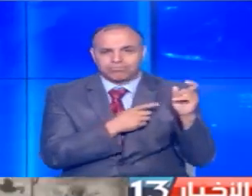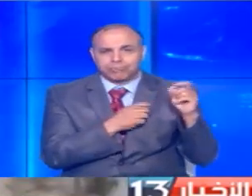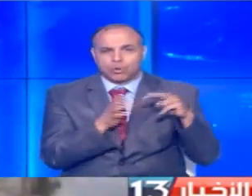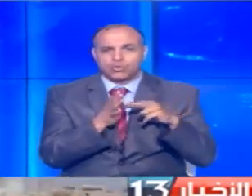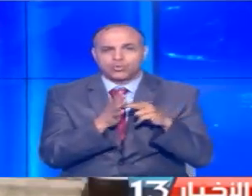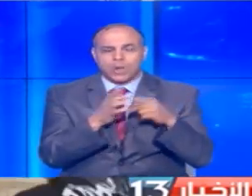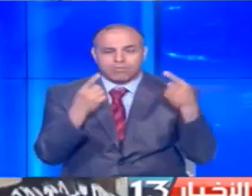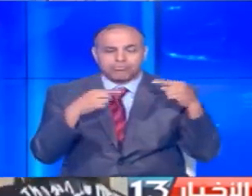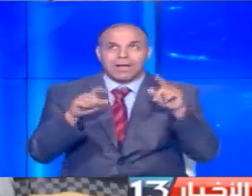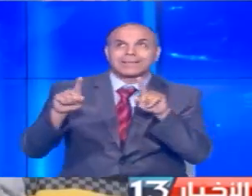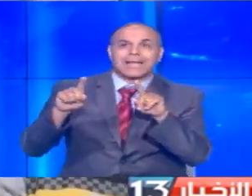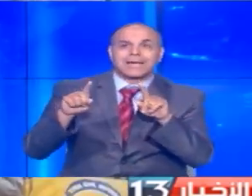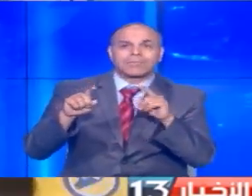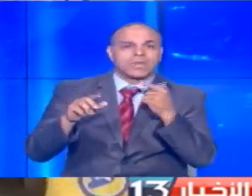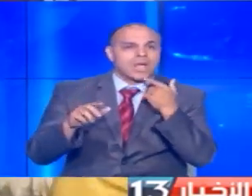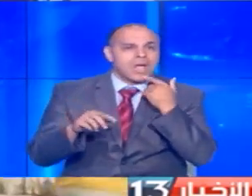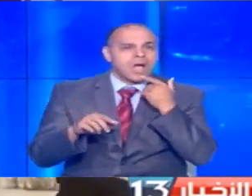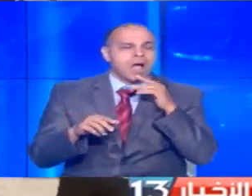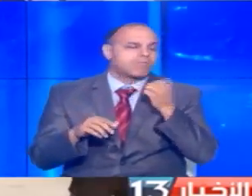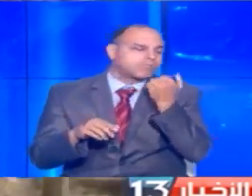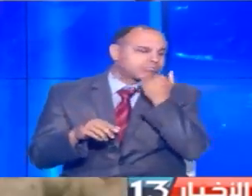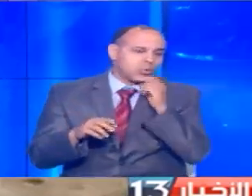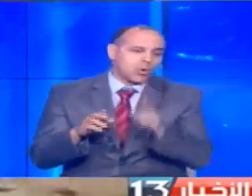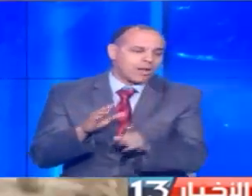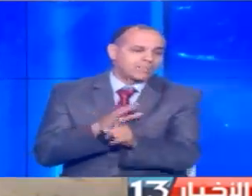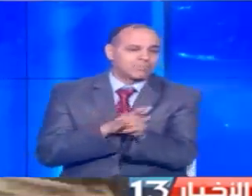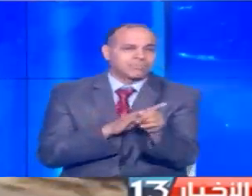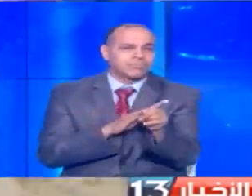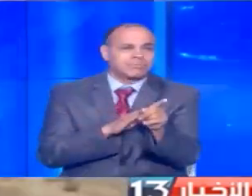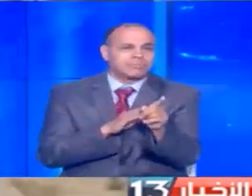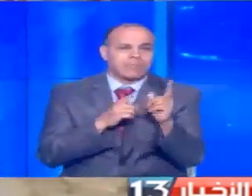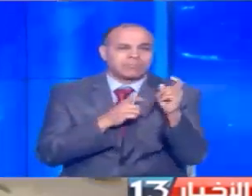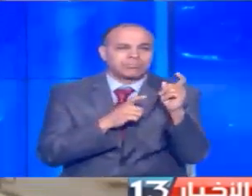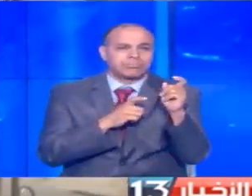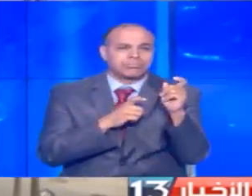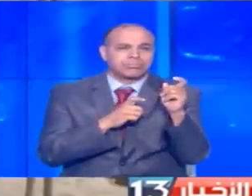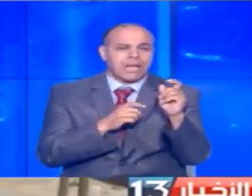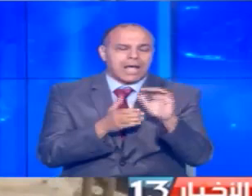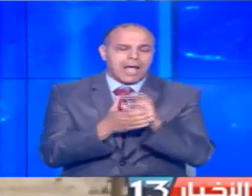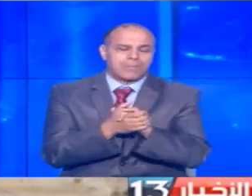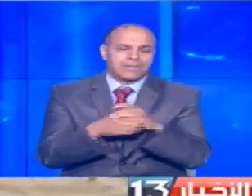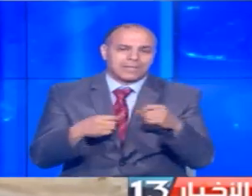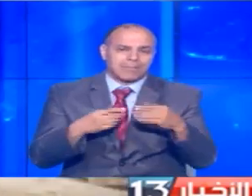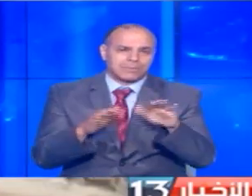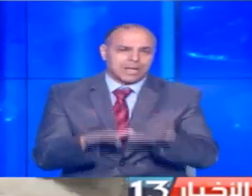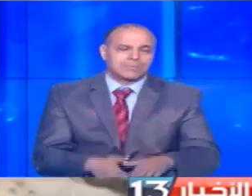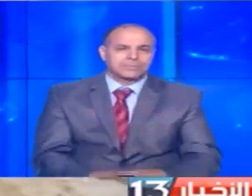سورية مضادة للطائرات في واقعة ما يسمى بنيران صديقة.